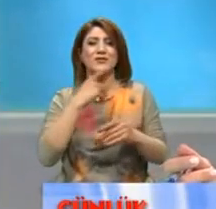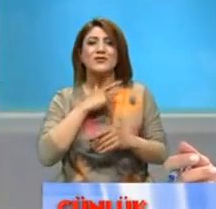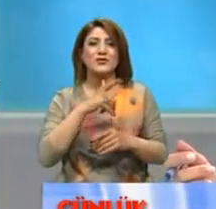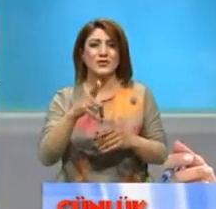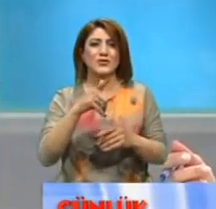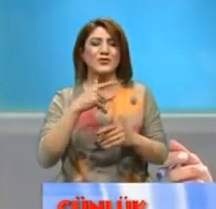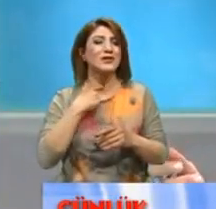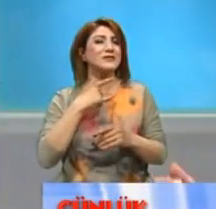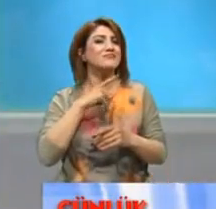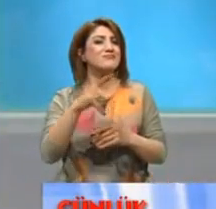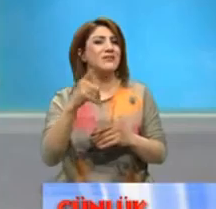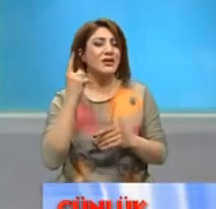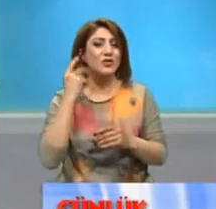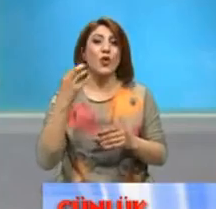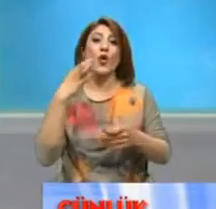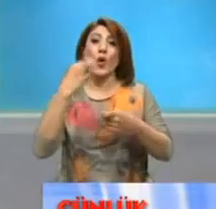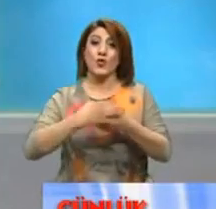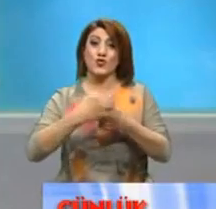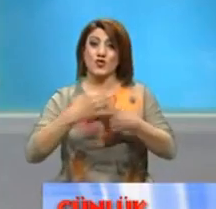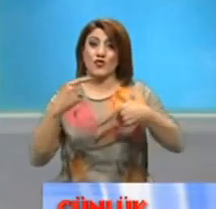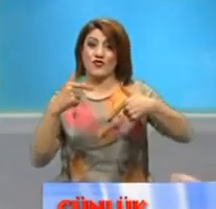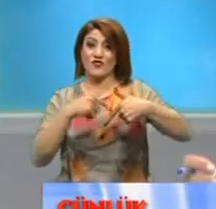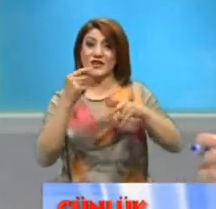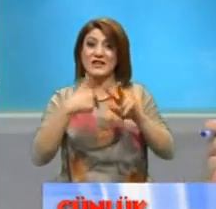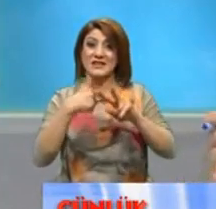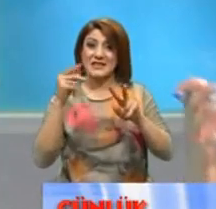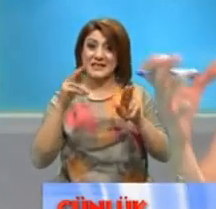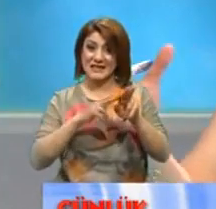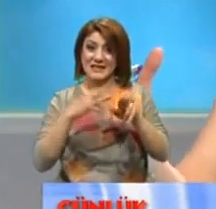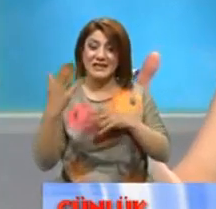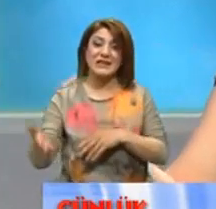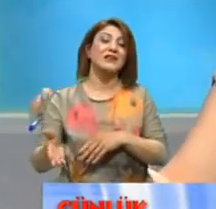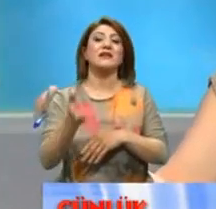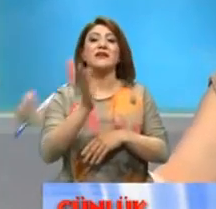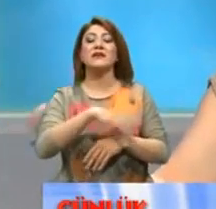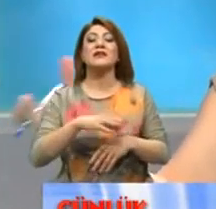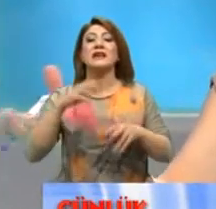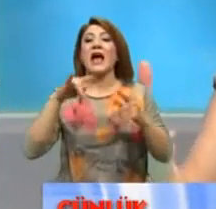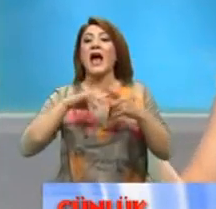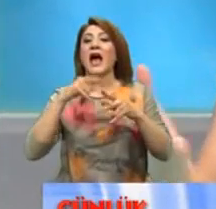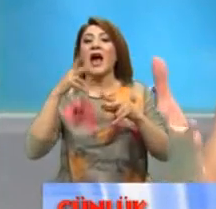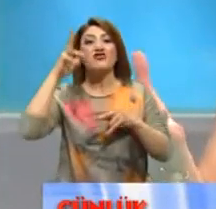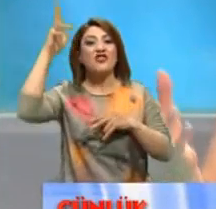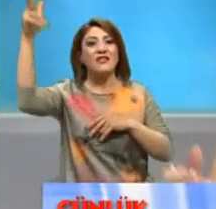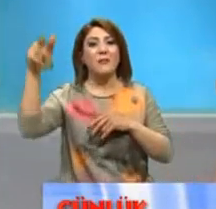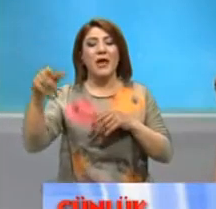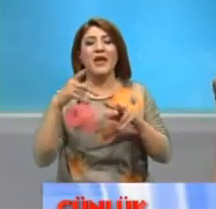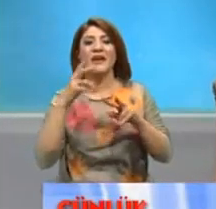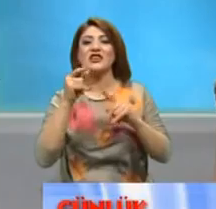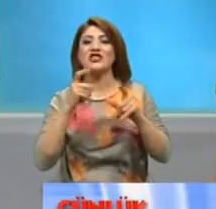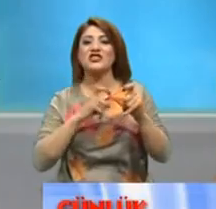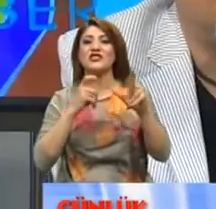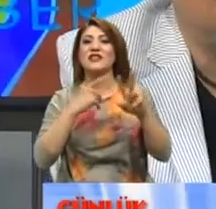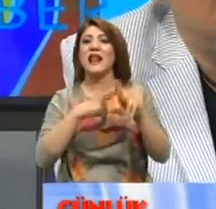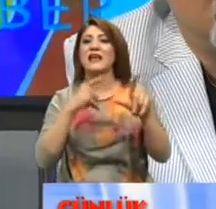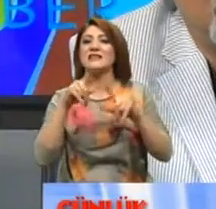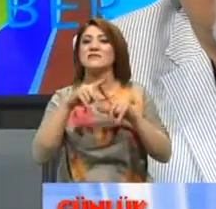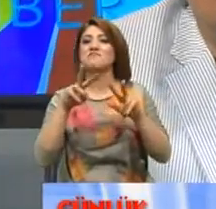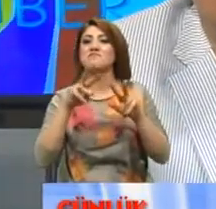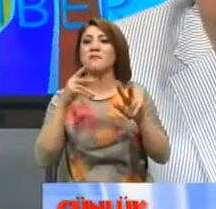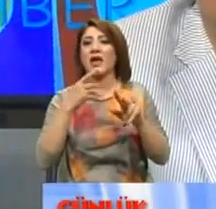Fizik ve Hacettepe işletme üzerine konservatuar dermişim. Öyle bir şey yok. Niye? Konservatuar, nasıl oldu? Konservatuar hiç düşünmedim.